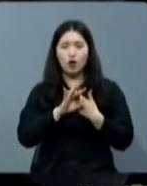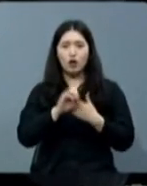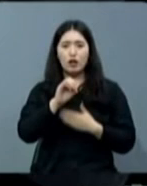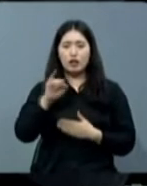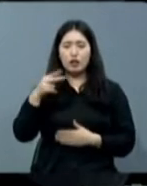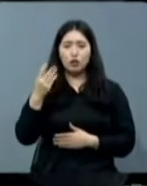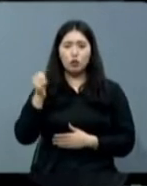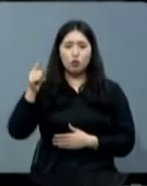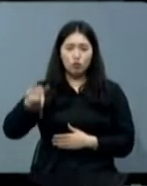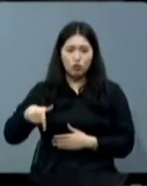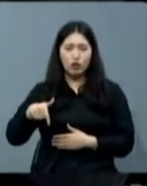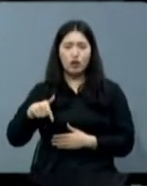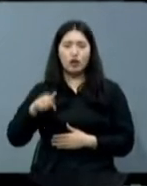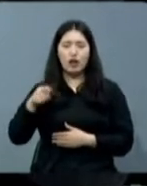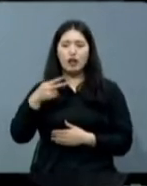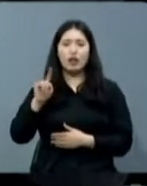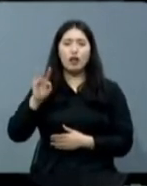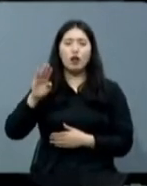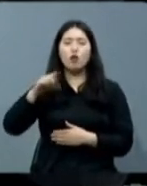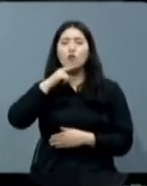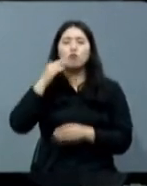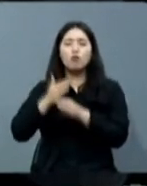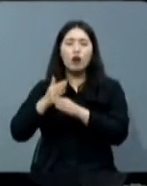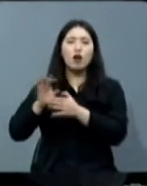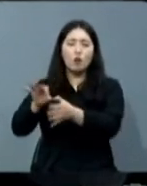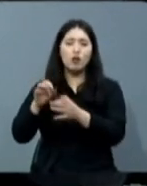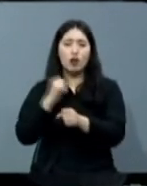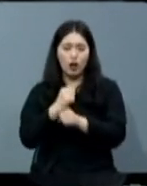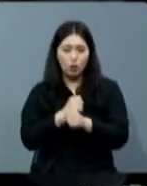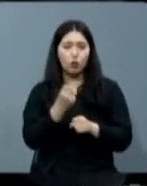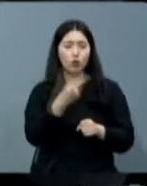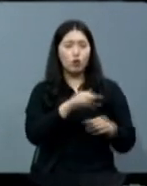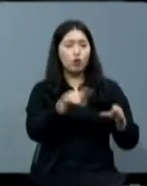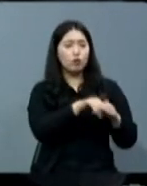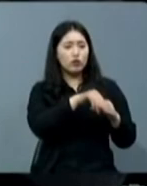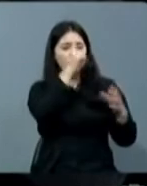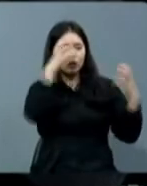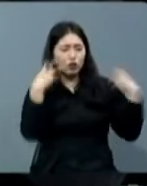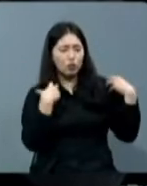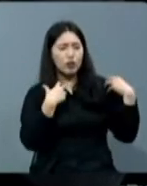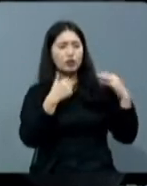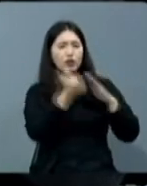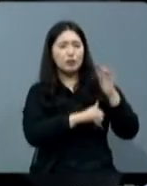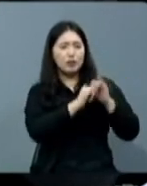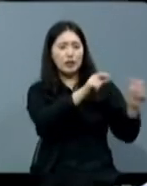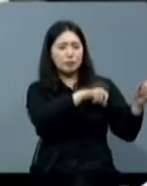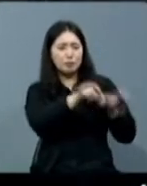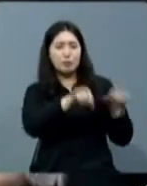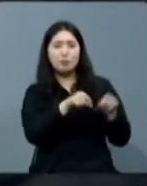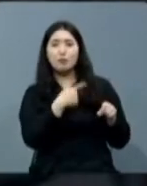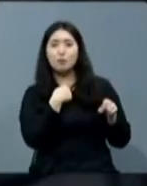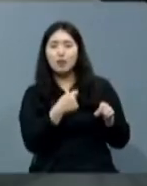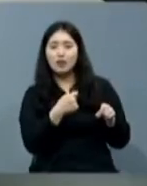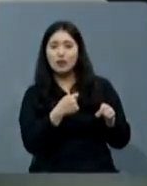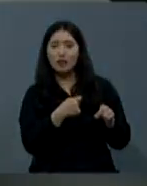이도훈이가 하고 국방 정책은 그 문재인 정부의 실패한 장군들을 다 데려다 놨어요. 거기에는 내가